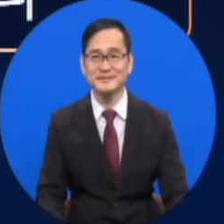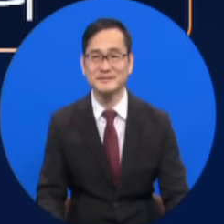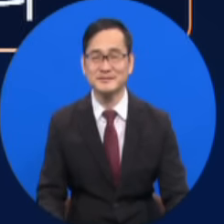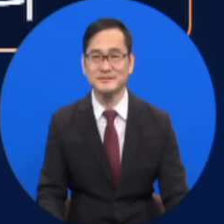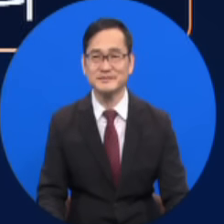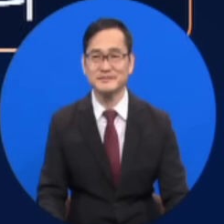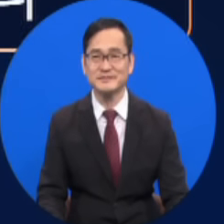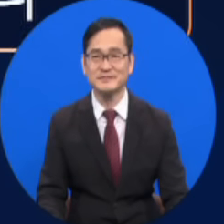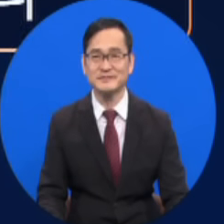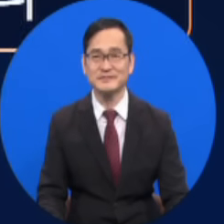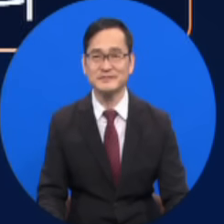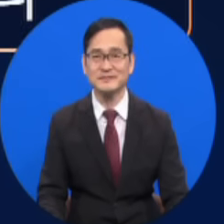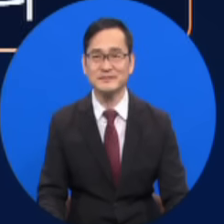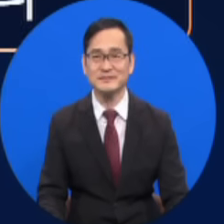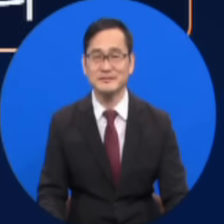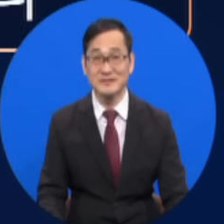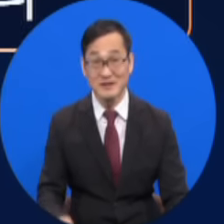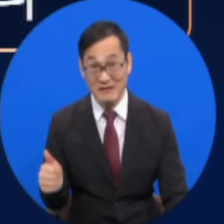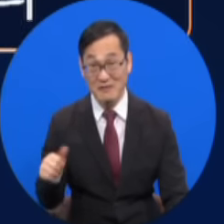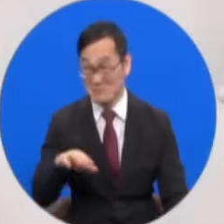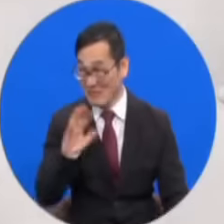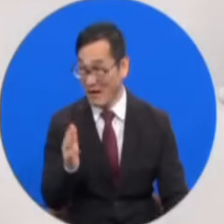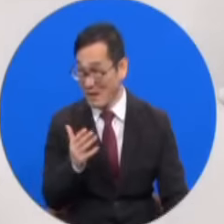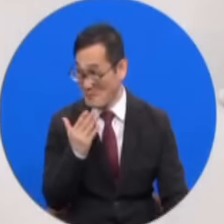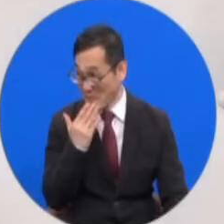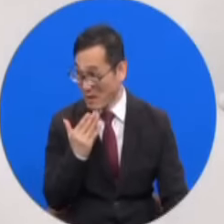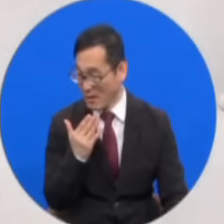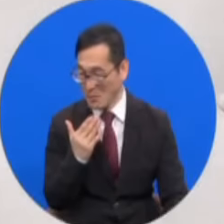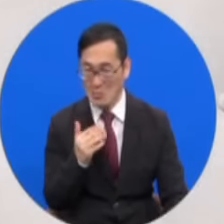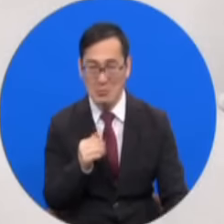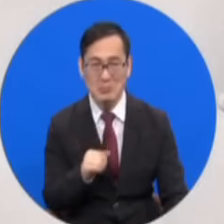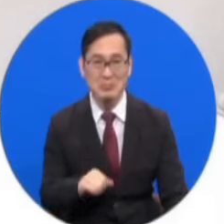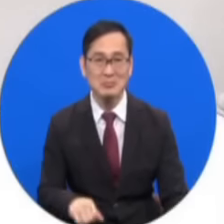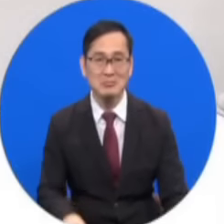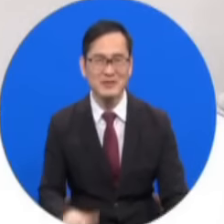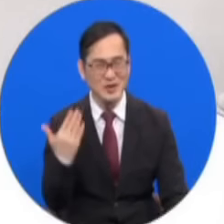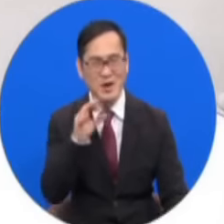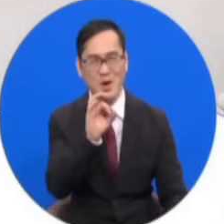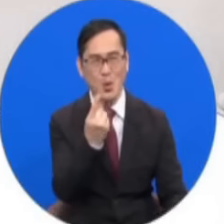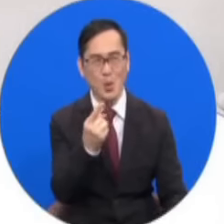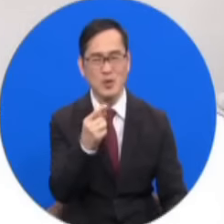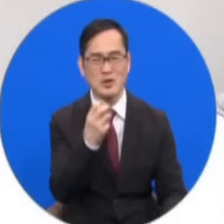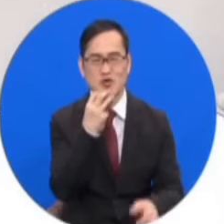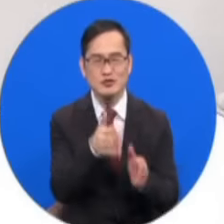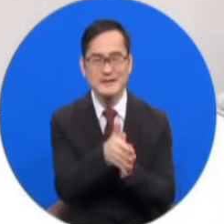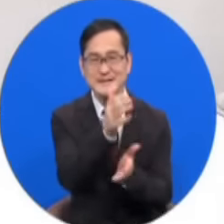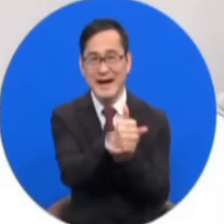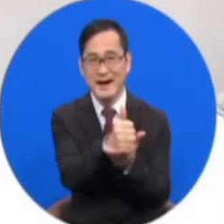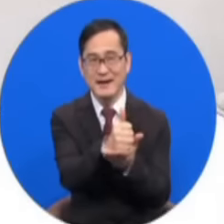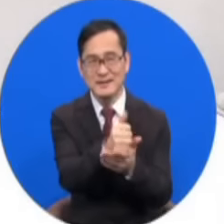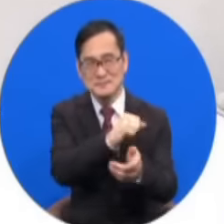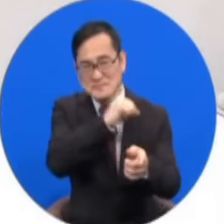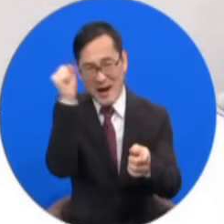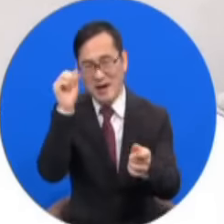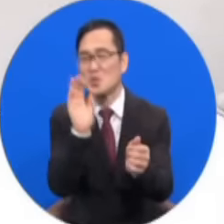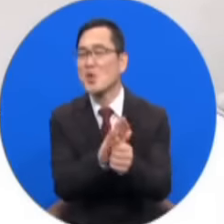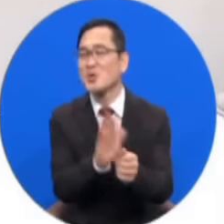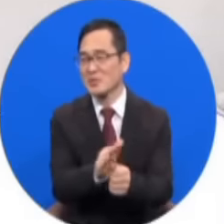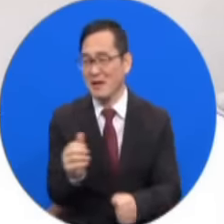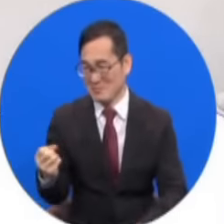하고 있어요 그럼 뭐 명태 씨는 못 하는게 없는 사람이네요 뭐 그 오세훈 시장도 시장으로 만드는데 그런데